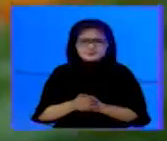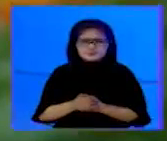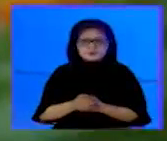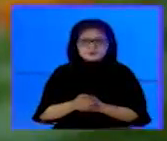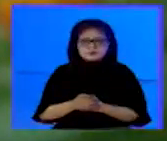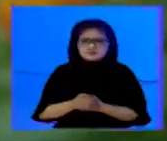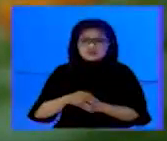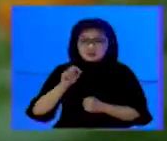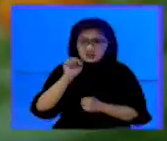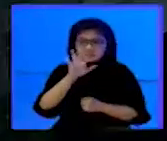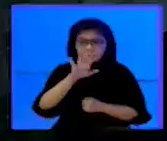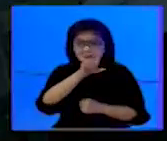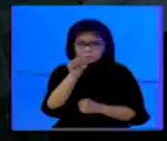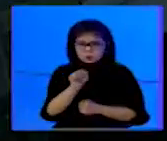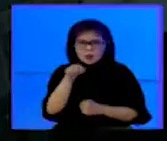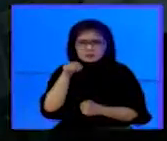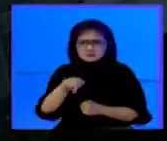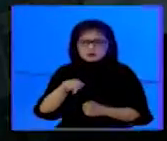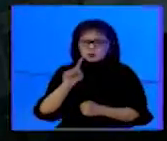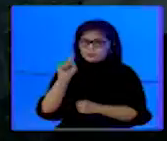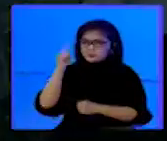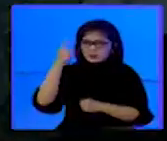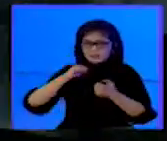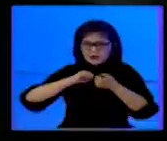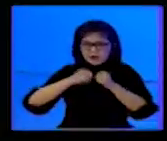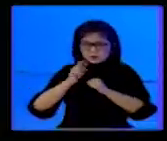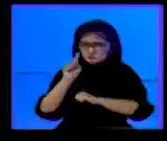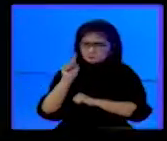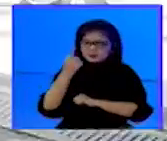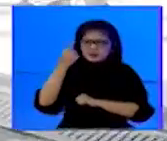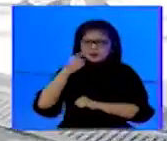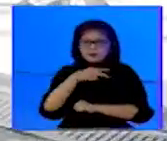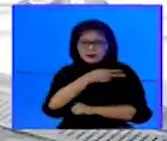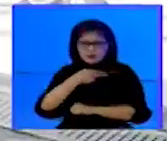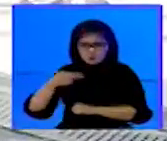Lima bulan sejak pemerintah mengumumkan kasus pertama COVID-19 di Indonesia, hari